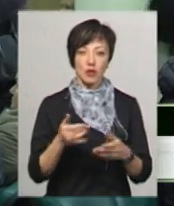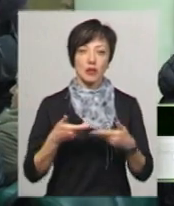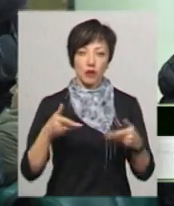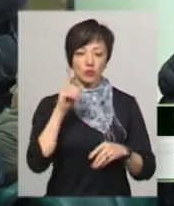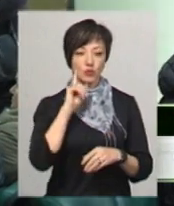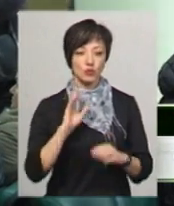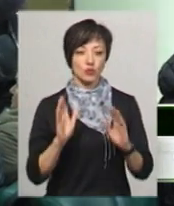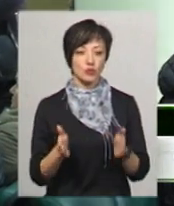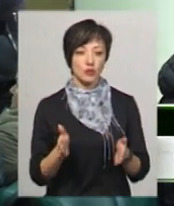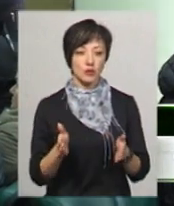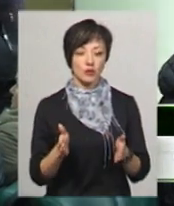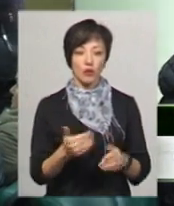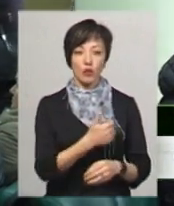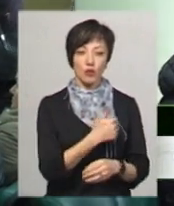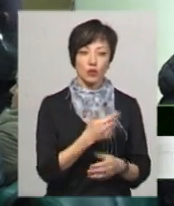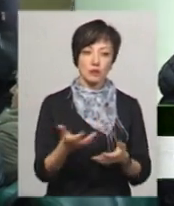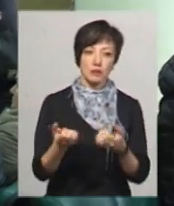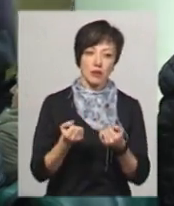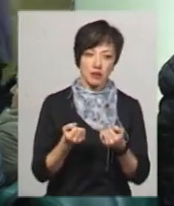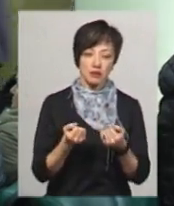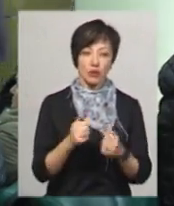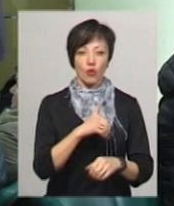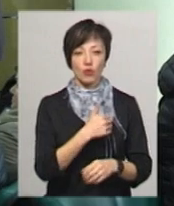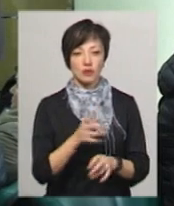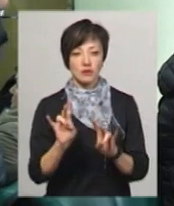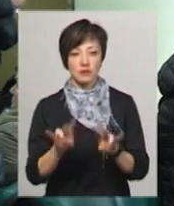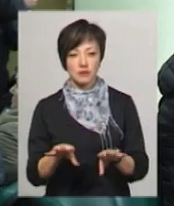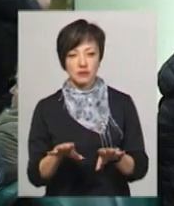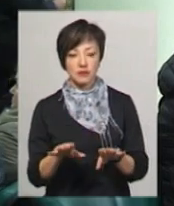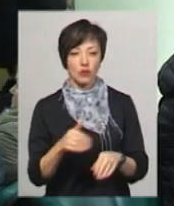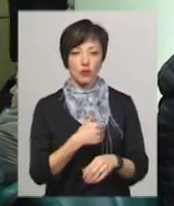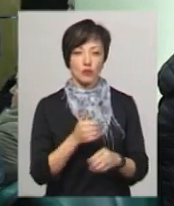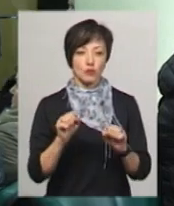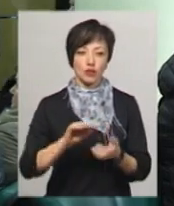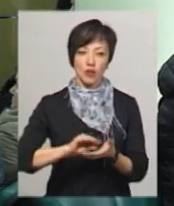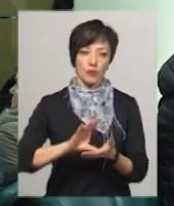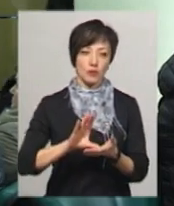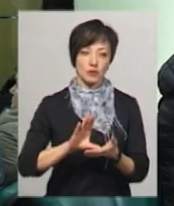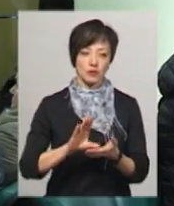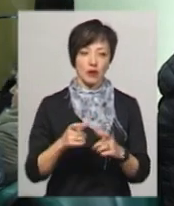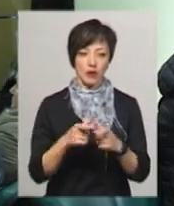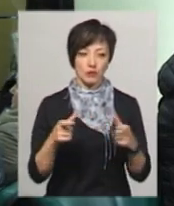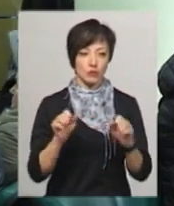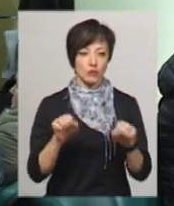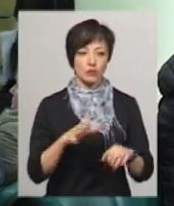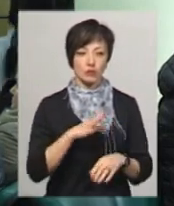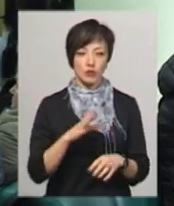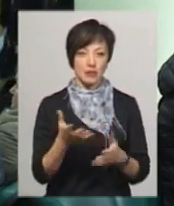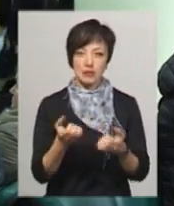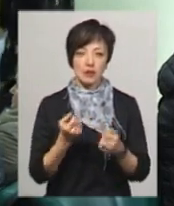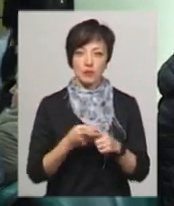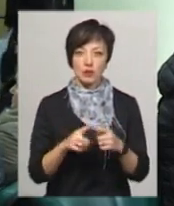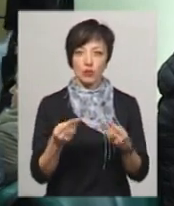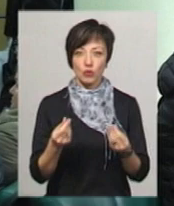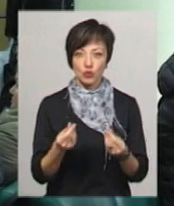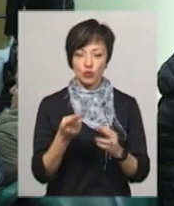зручно. Хочете, знімаєте, нам її пояснили, хочете, не знімаєте, хочете, можете накопичити, на ця карточка може бути, якщо ми не знімаємо ці кошти,